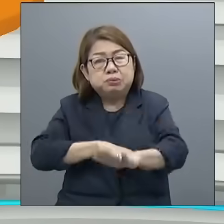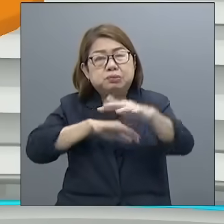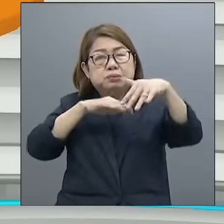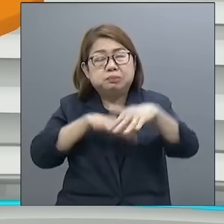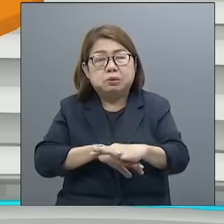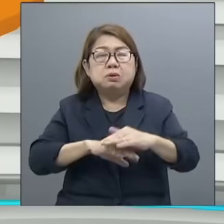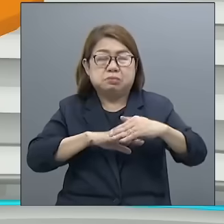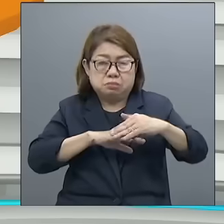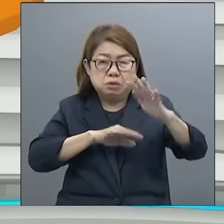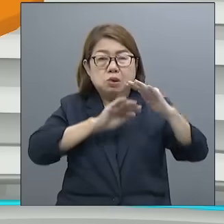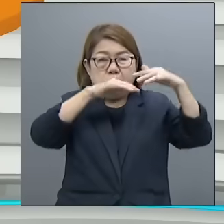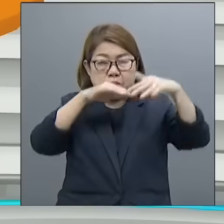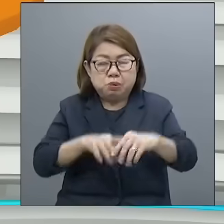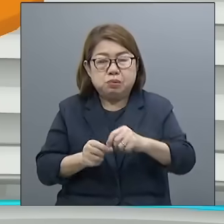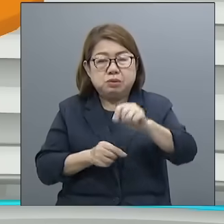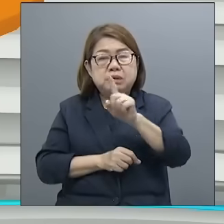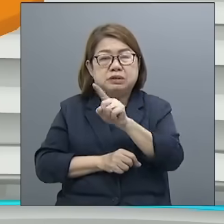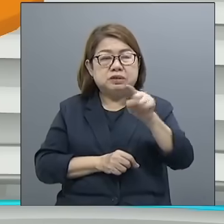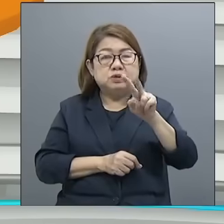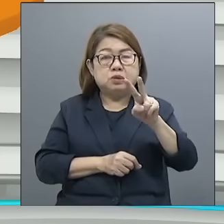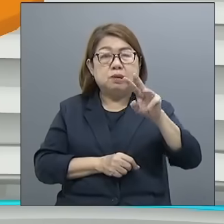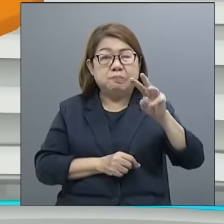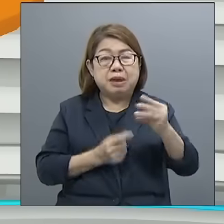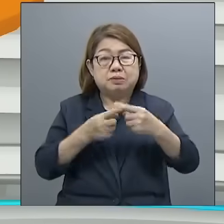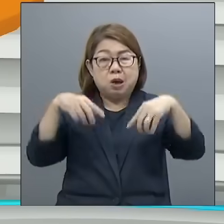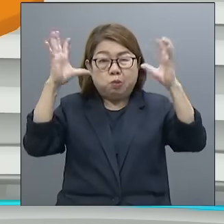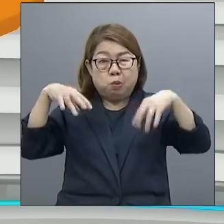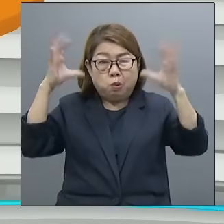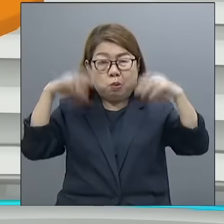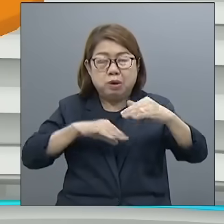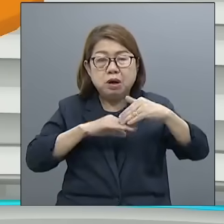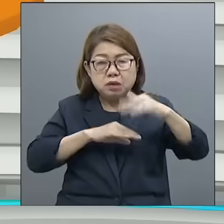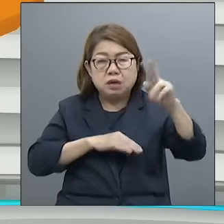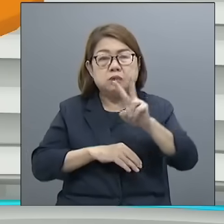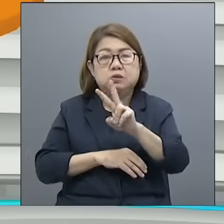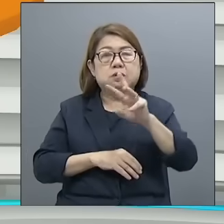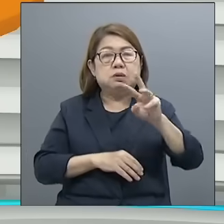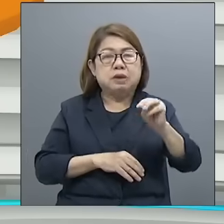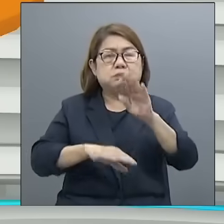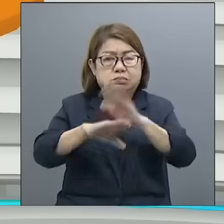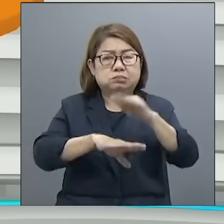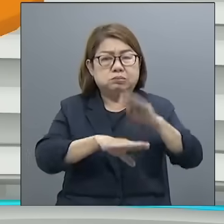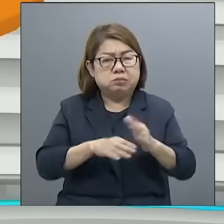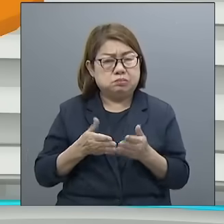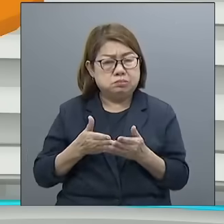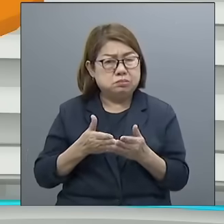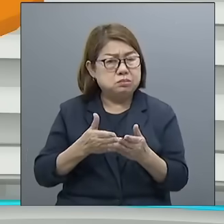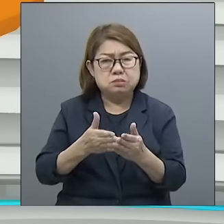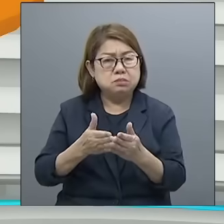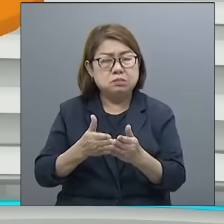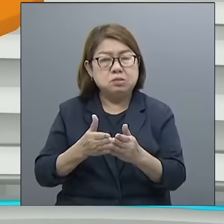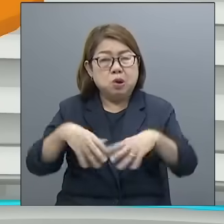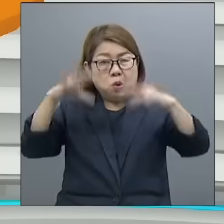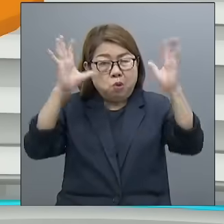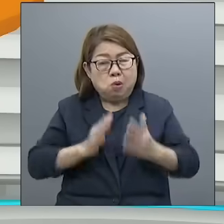จะมีคลื่นสูงประมาณ 1-2 เมตรบริเวณที่มีฝนฟ้าคะนองคลื่นสูงมากกว่า2เมตรค่ะก็ขอให้หลีกเลี่ยงการเดินเรือบริเวณที่มีฝนฟ้า